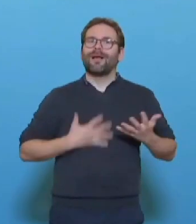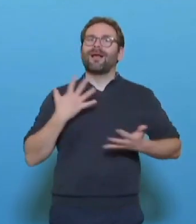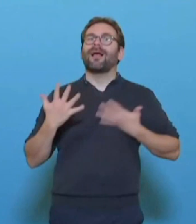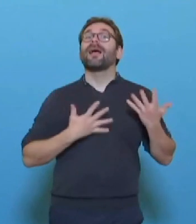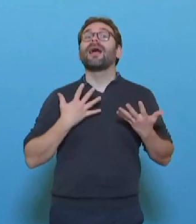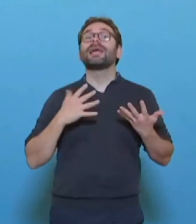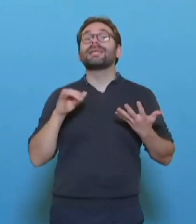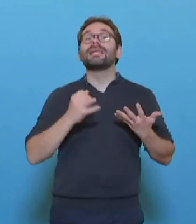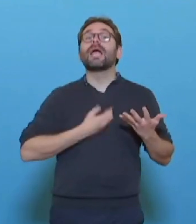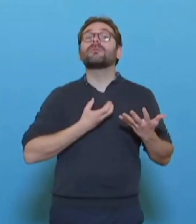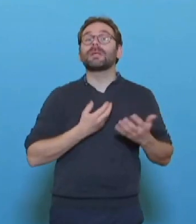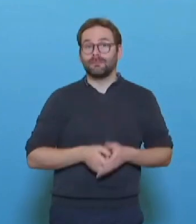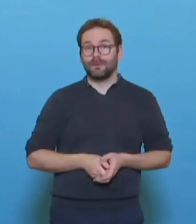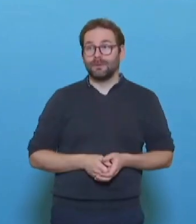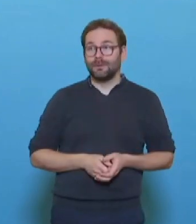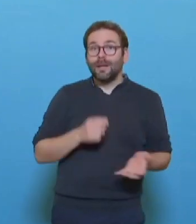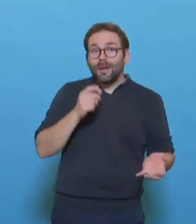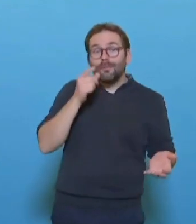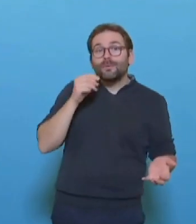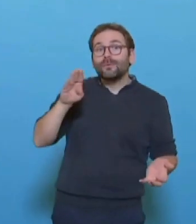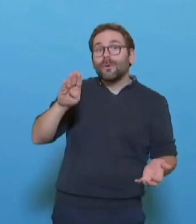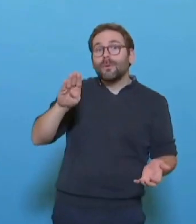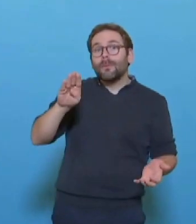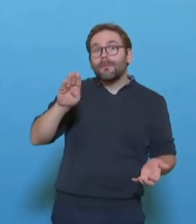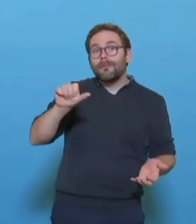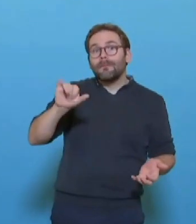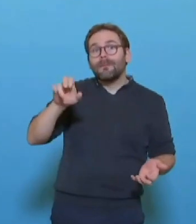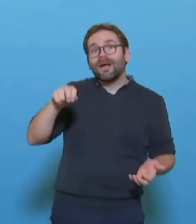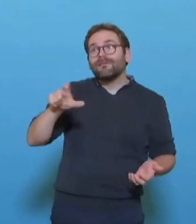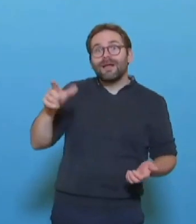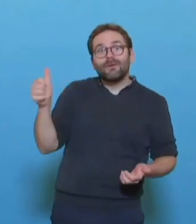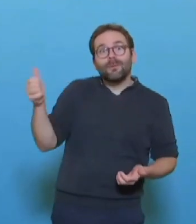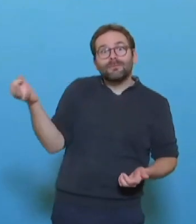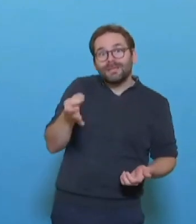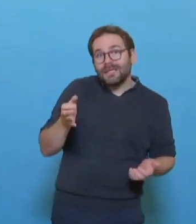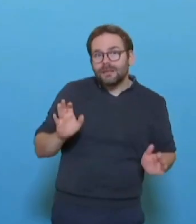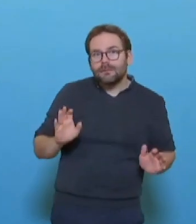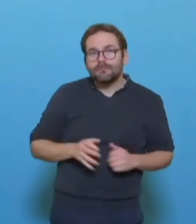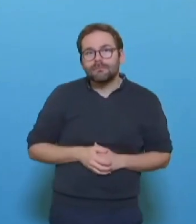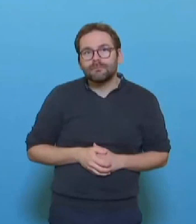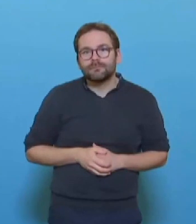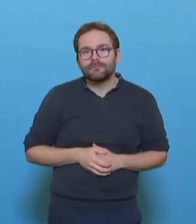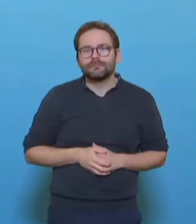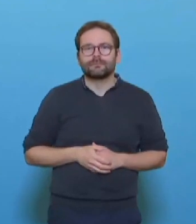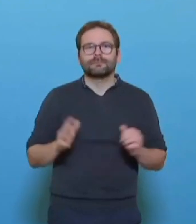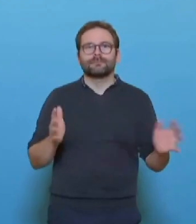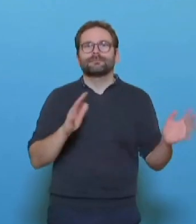ça? Il s'agit de Julien Bainvel. Alors, j'ai quelques problèmes